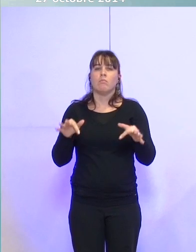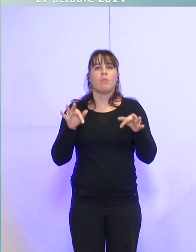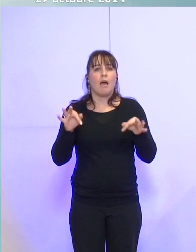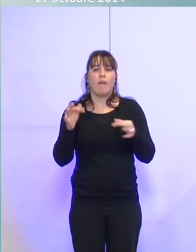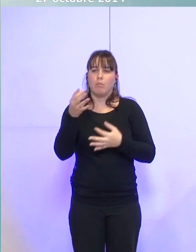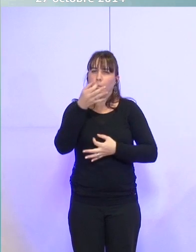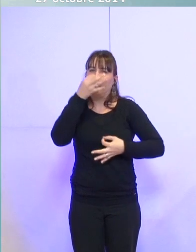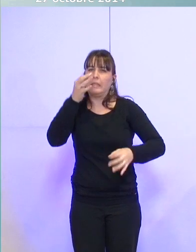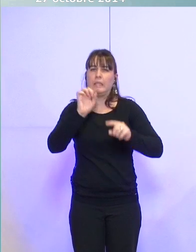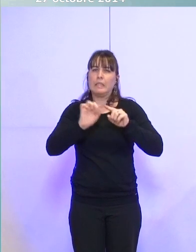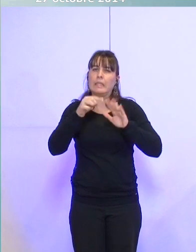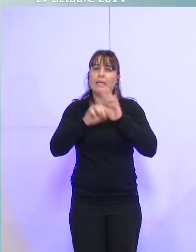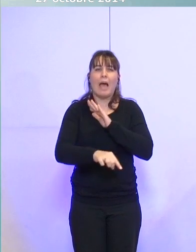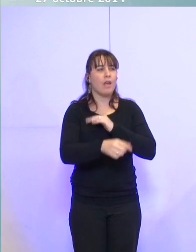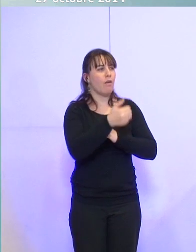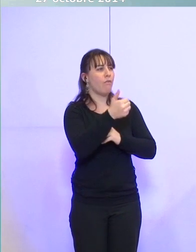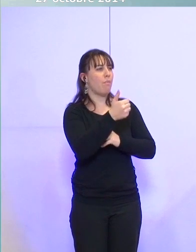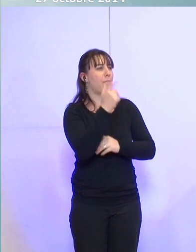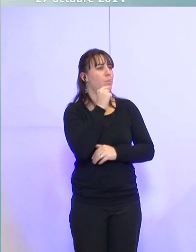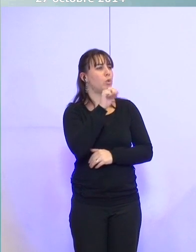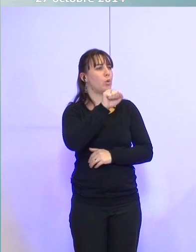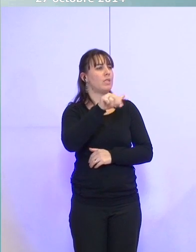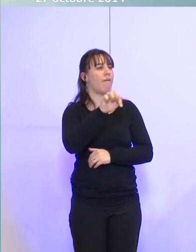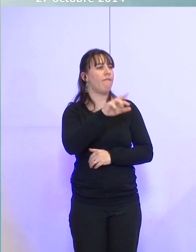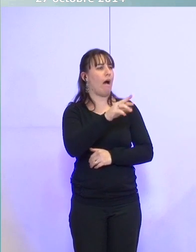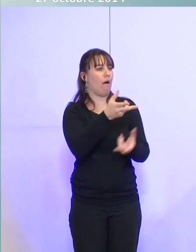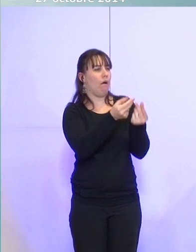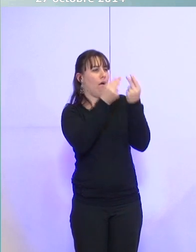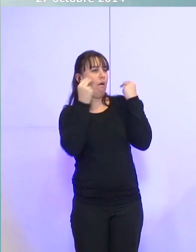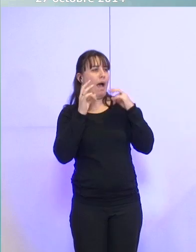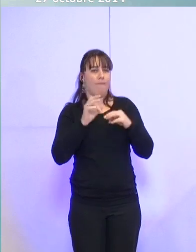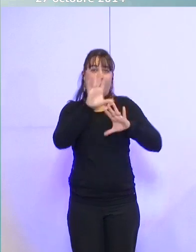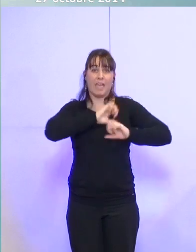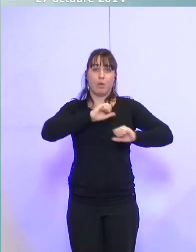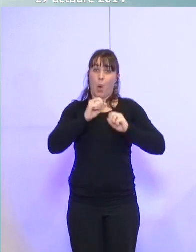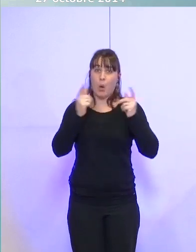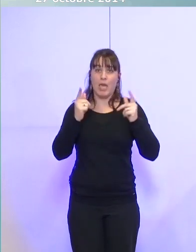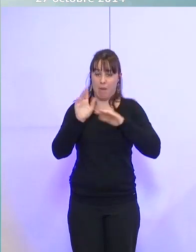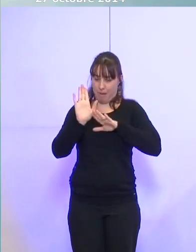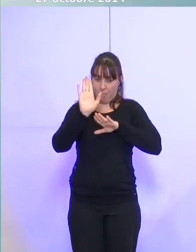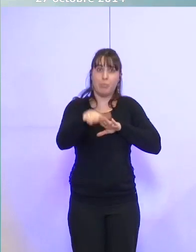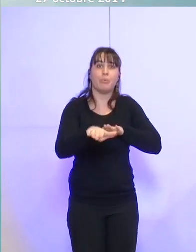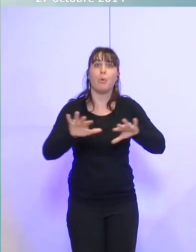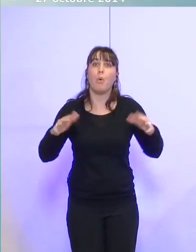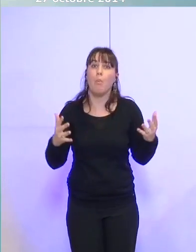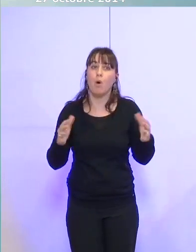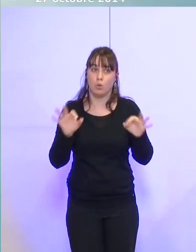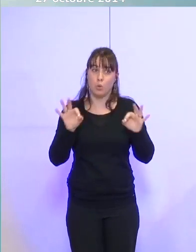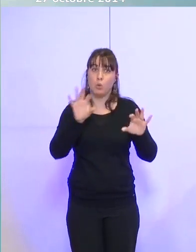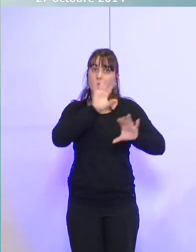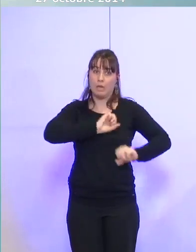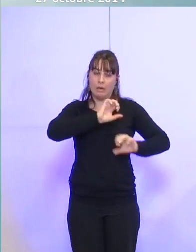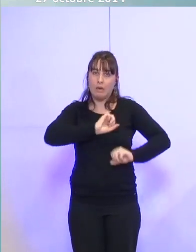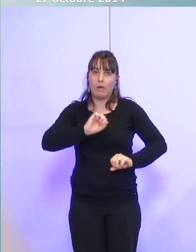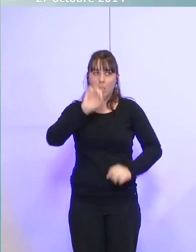effectivement que vous avez cités, Monsieur Safar, sur comment dépasser l'expérimentation. Donc effectivement, le principe de l'expérimentation, c'est aussi d'en